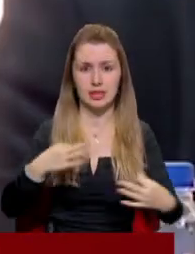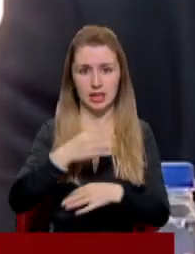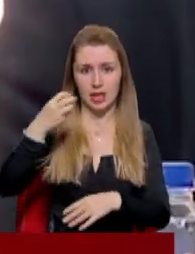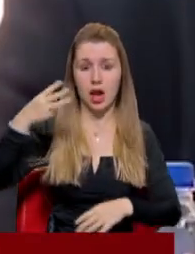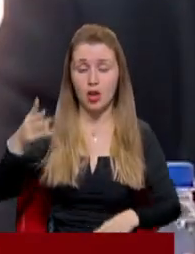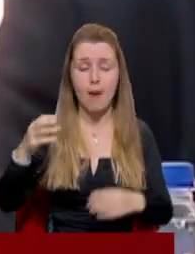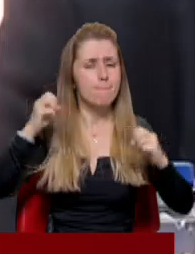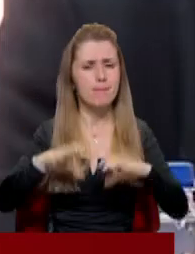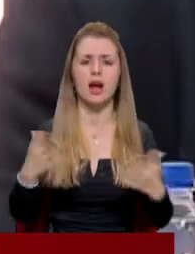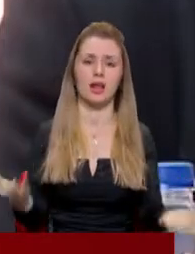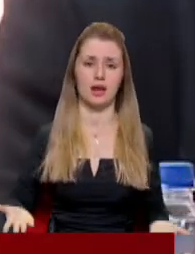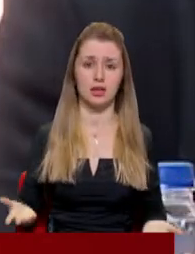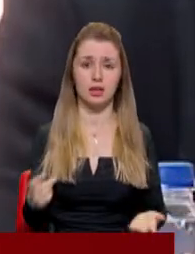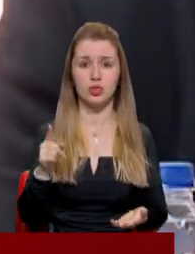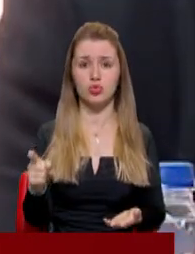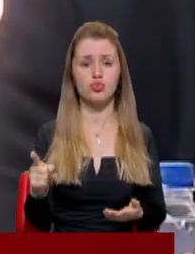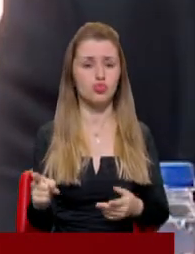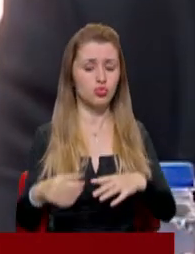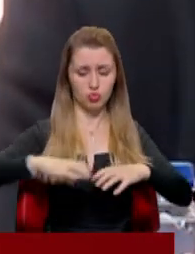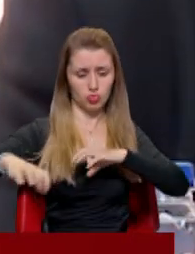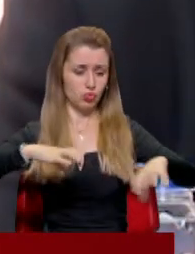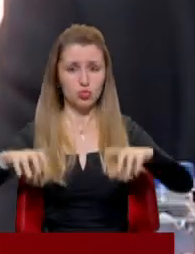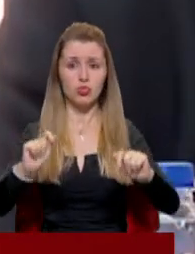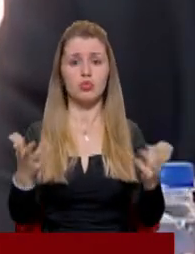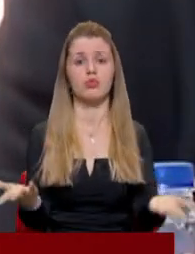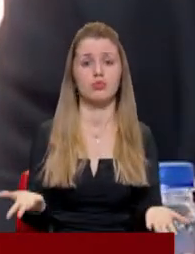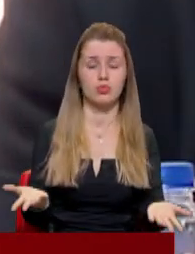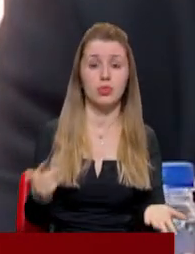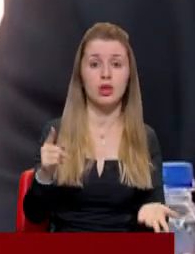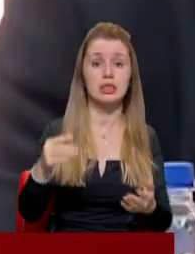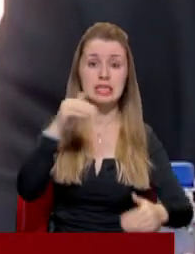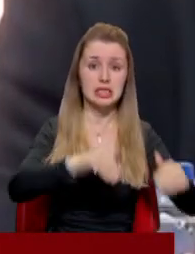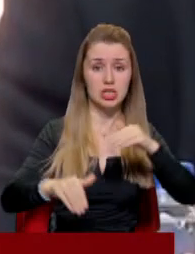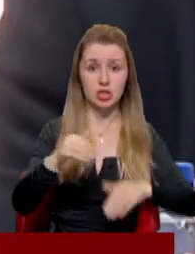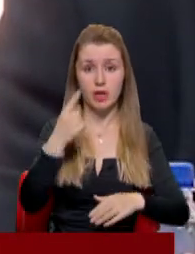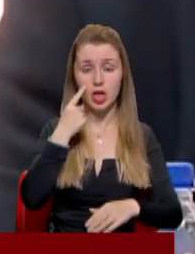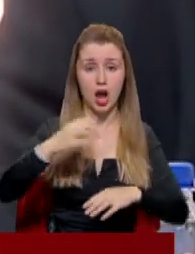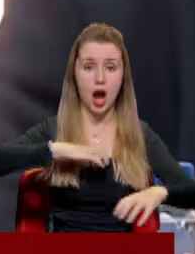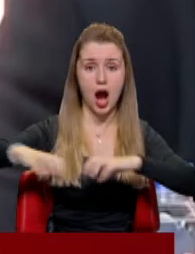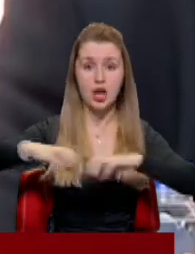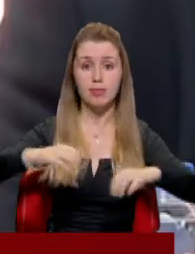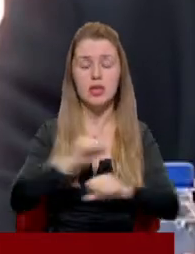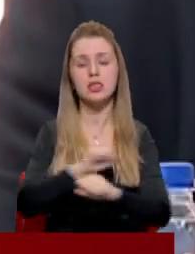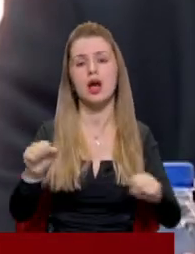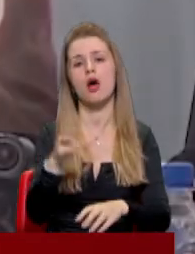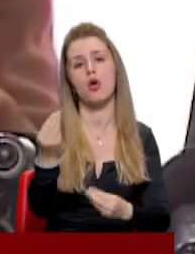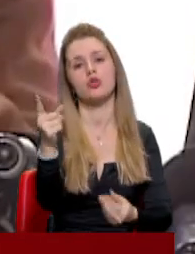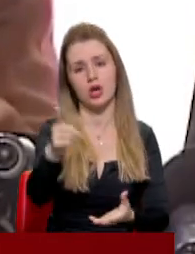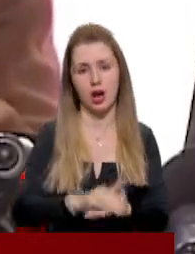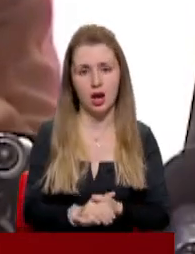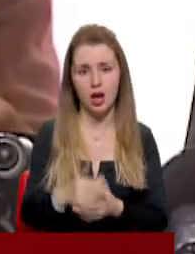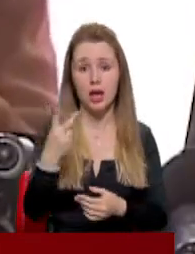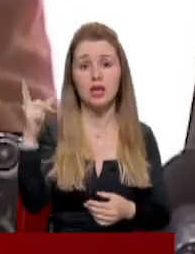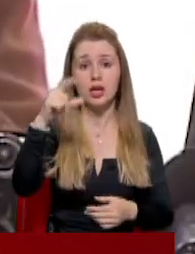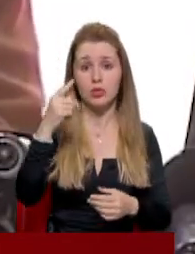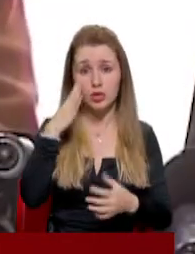Erdoğan, bırakın artık şu şuculuk buculuk işlerini. Seçime yönelik ayrıştırmadan zararlı çıkacaksınız.